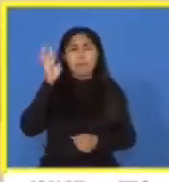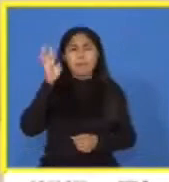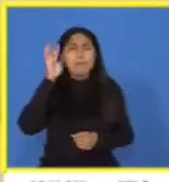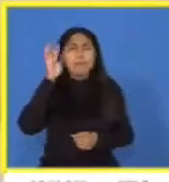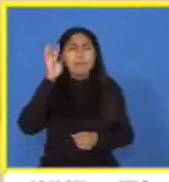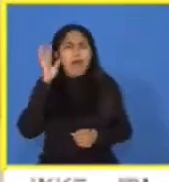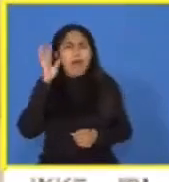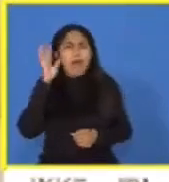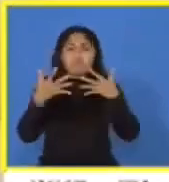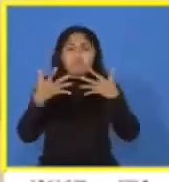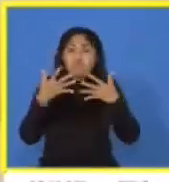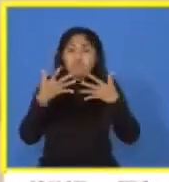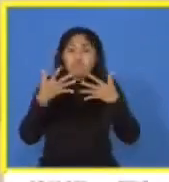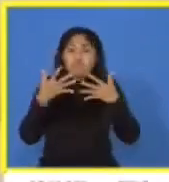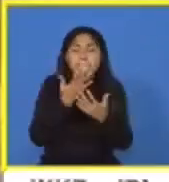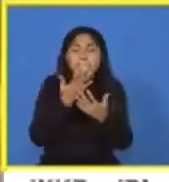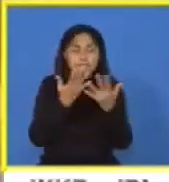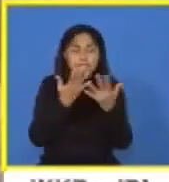atau melihat